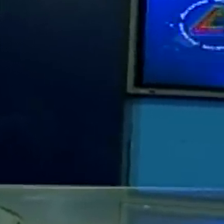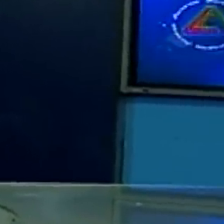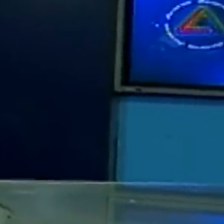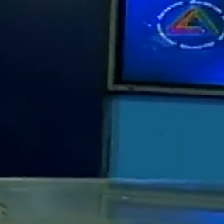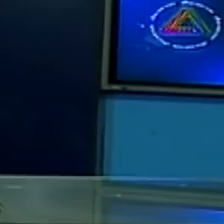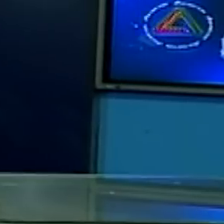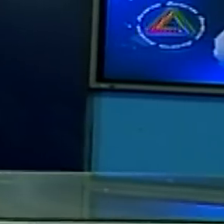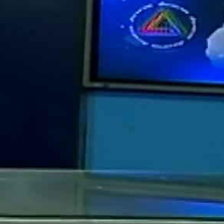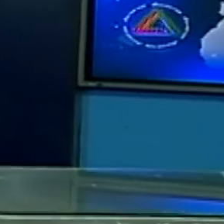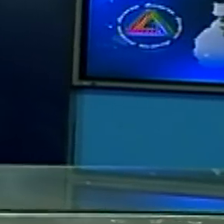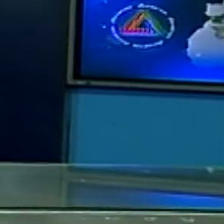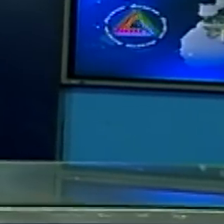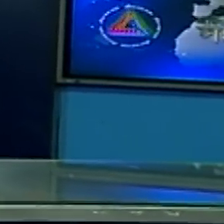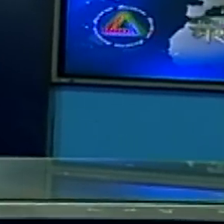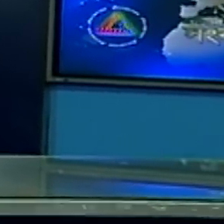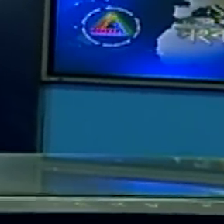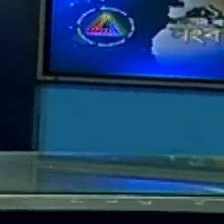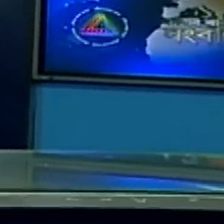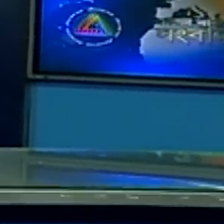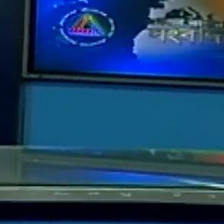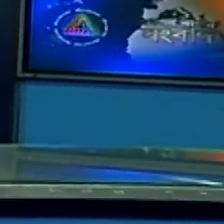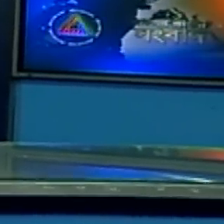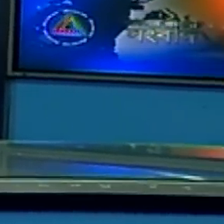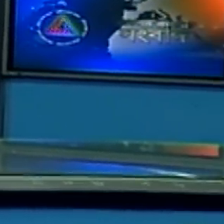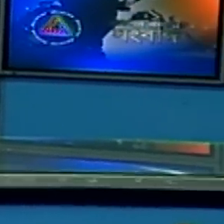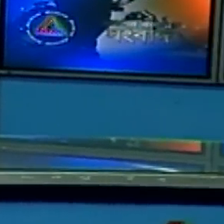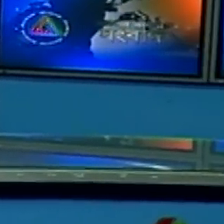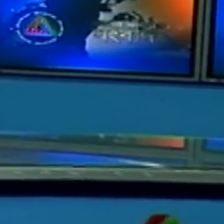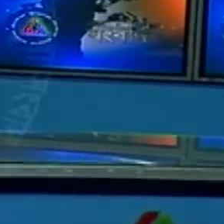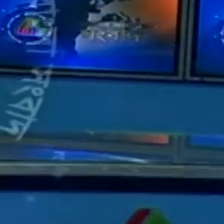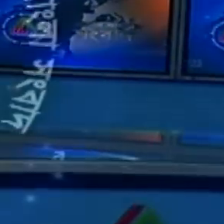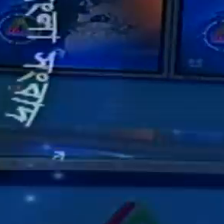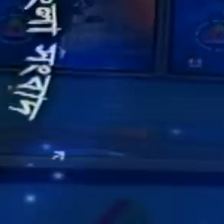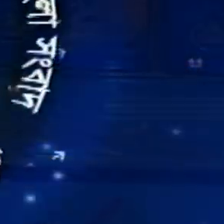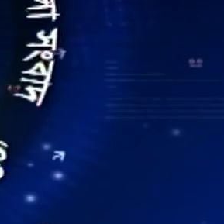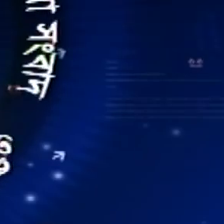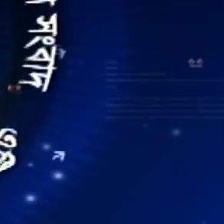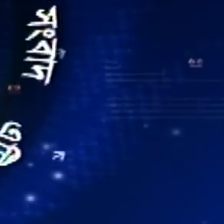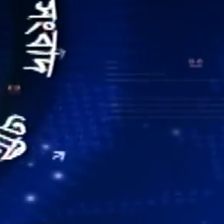থাকুন। এটিএন বাংলা সংবাদ ইউটিউবে দেখতে ব্রাউজ করুন ইউটিউব/ATN Bangla News। ধন্যবাদ।